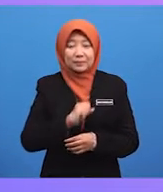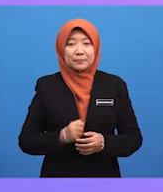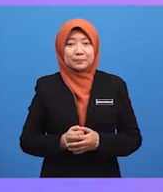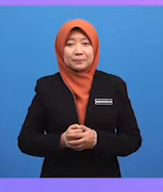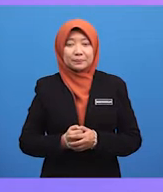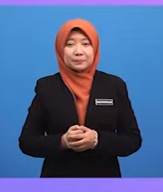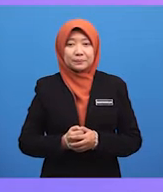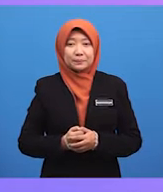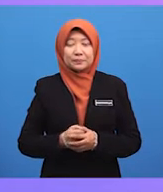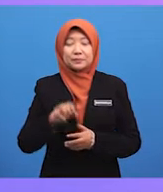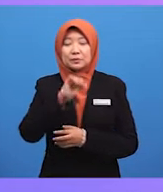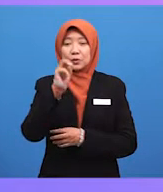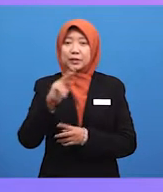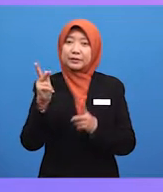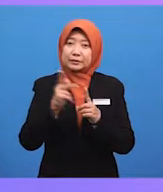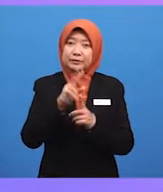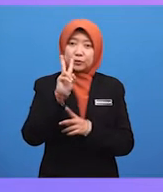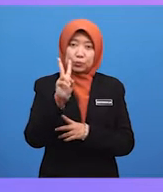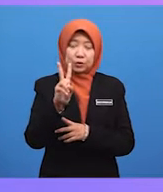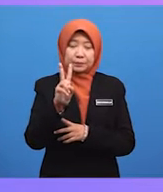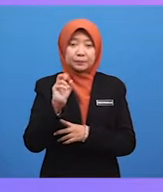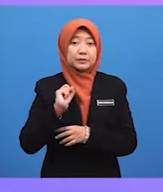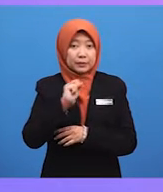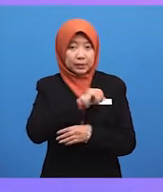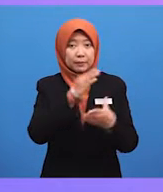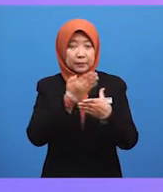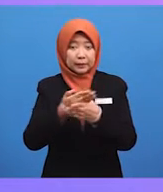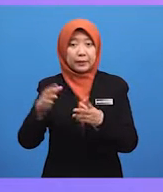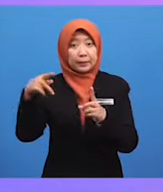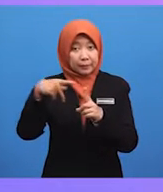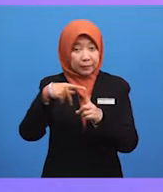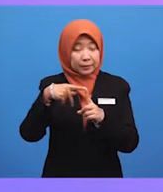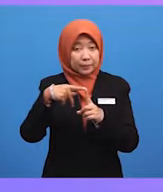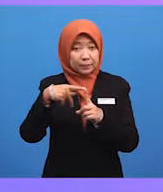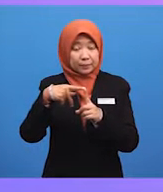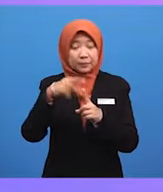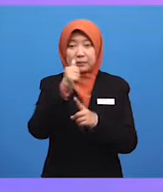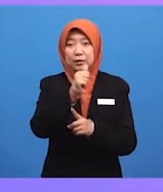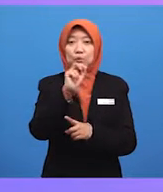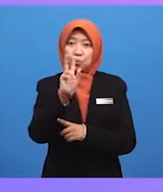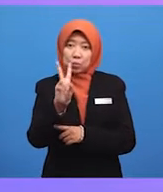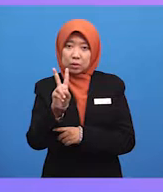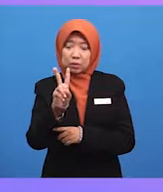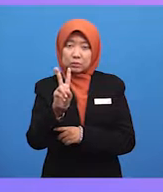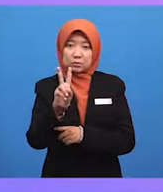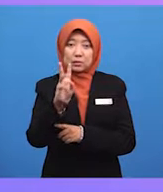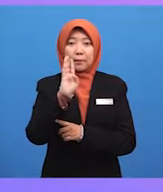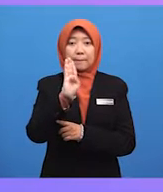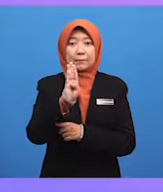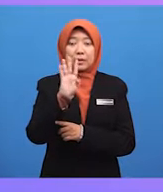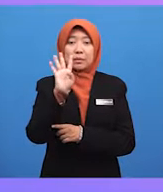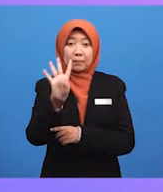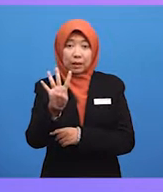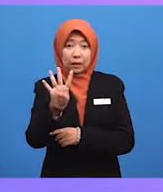Soalan kedua, syirik terbahagi kepada A. 2, B.